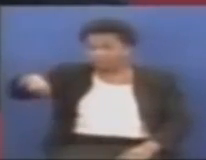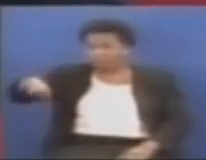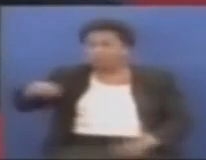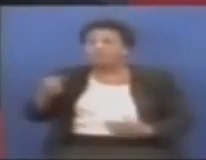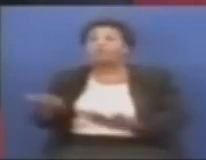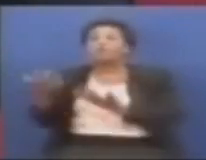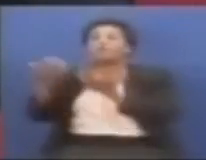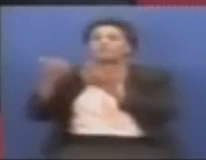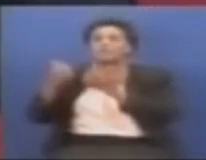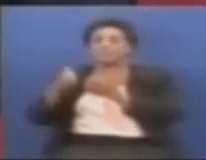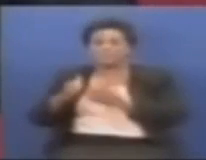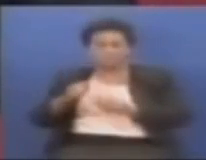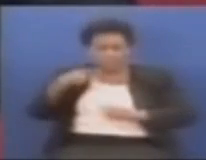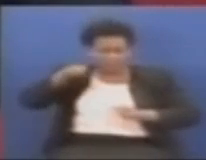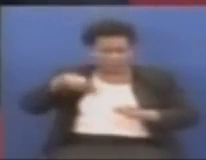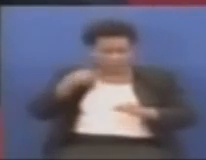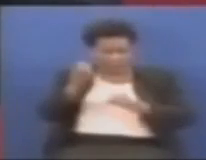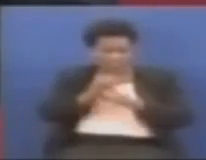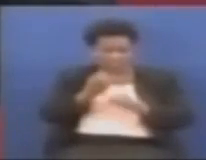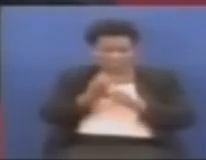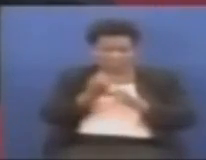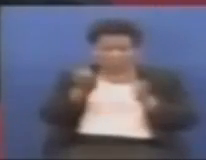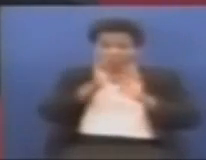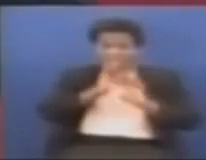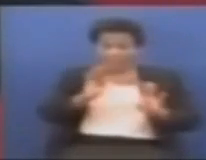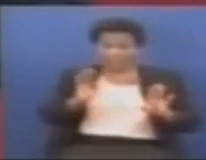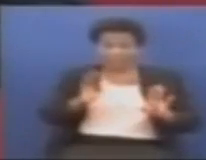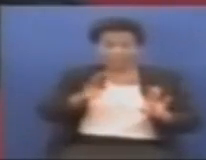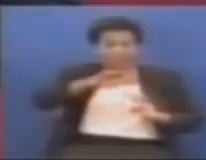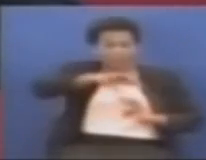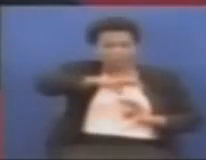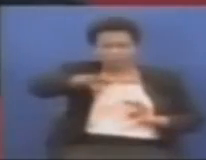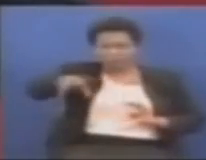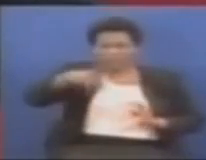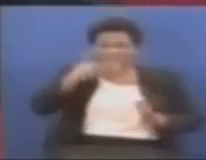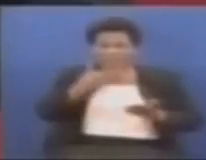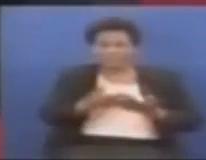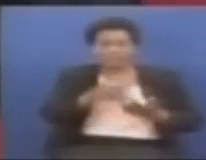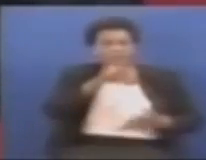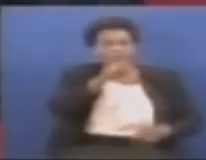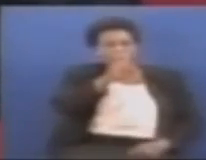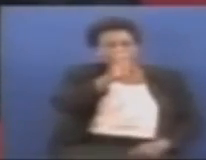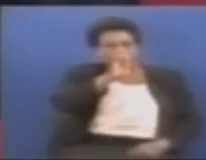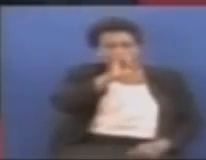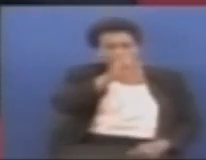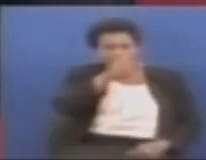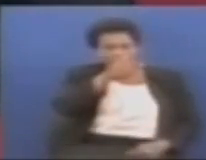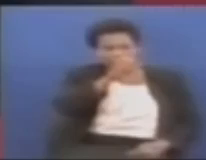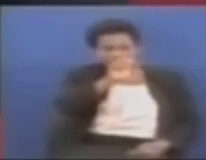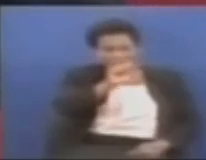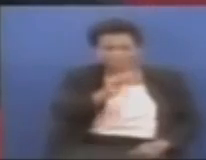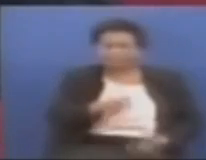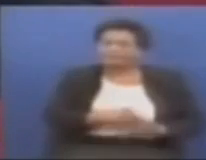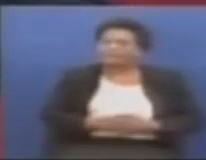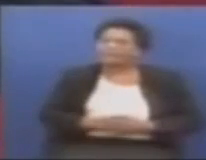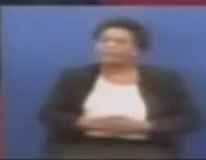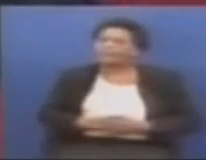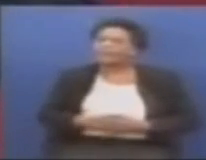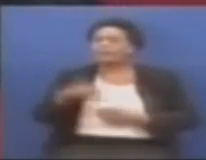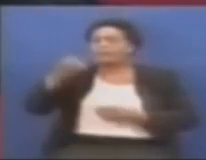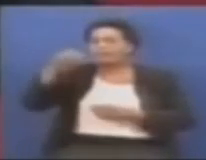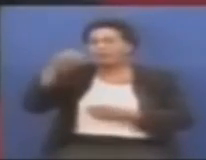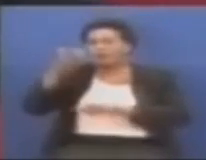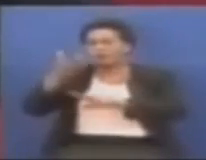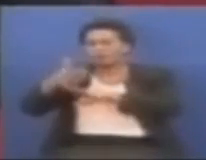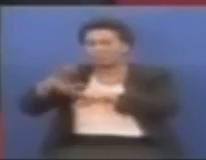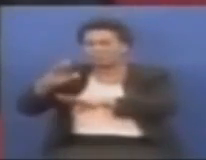Spika, tumeshafanya kazi hiyo katika baadhi ya mikoa, akianzia mkoa wa Geita kwenye wilaya ya Chato, lakini vile vile na mkoa wa Tanga